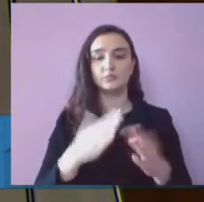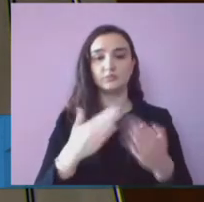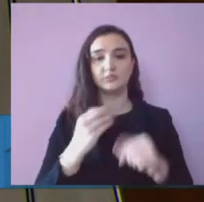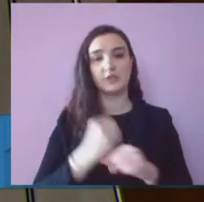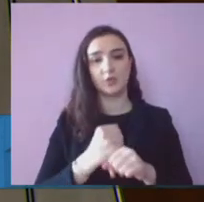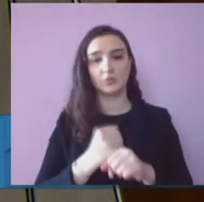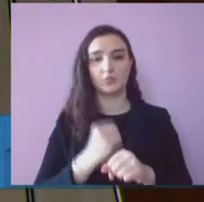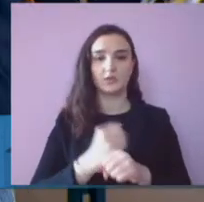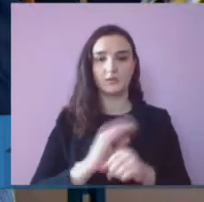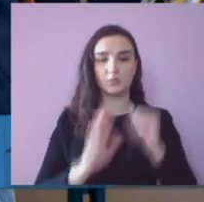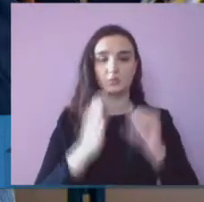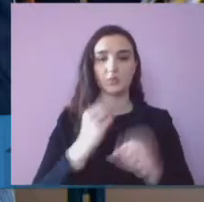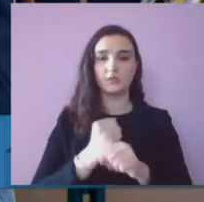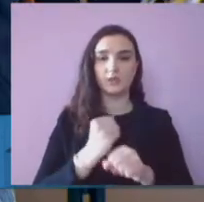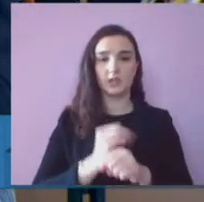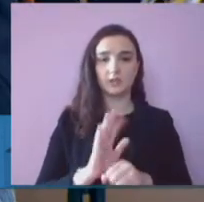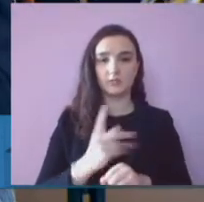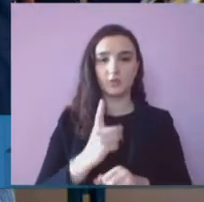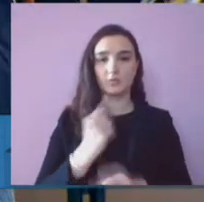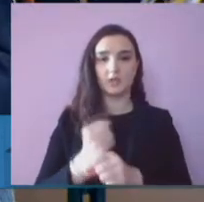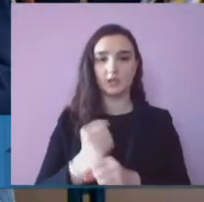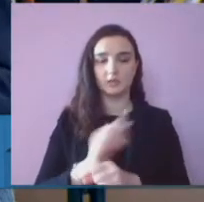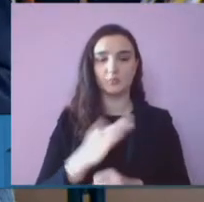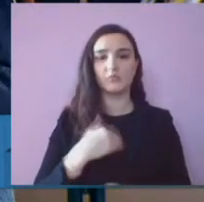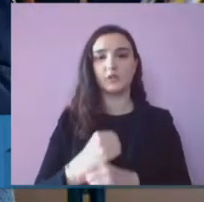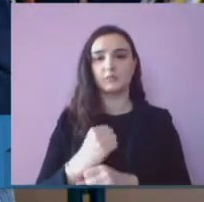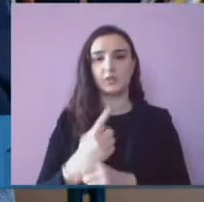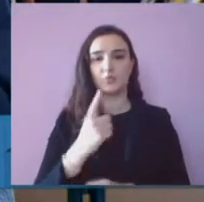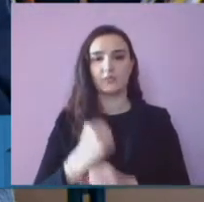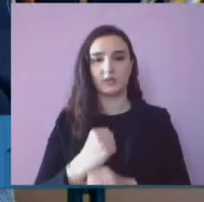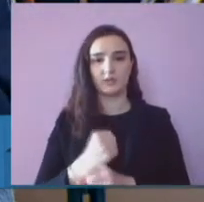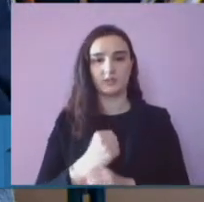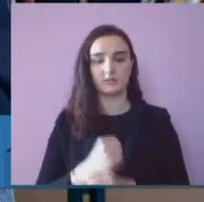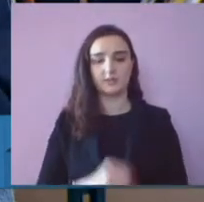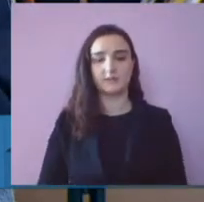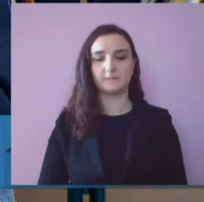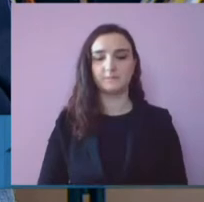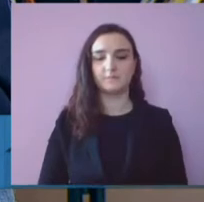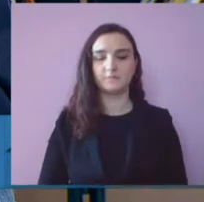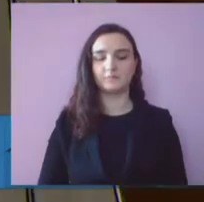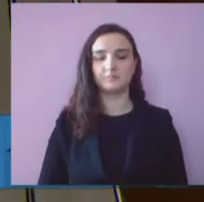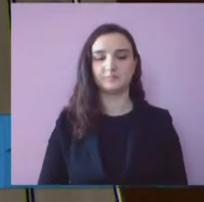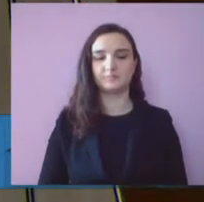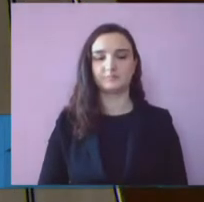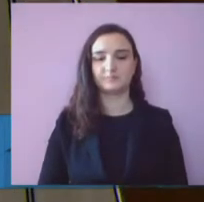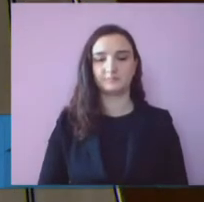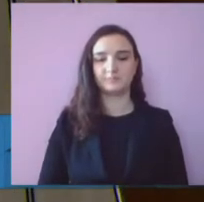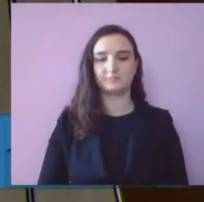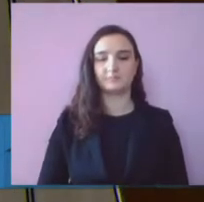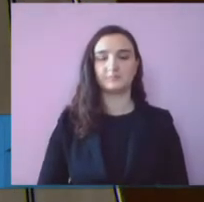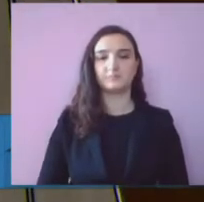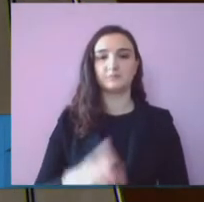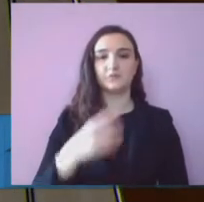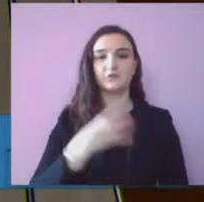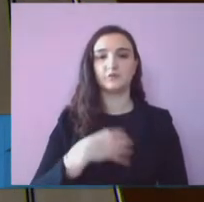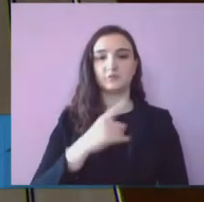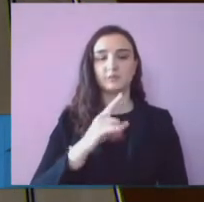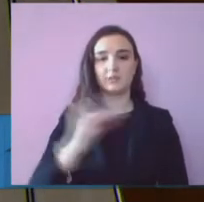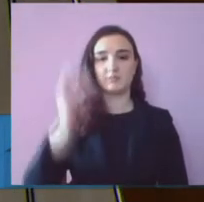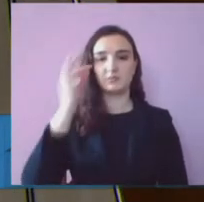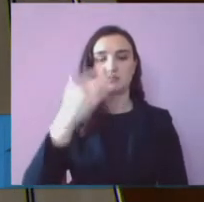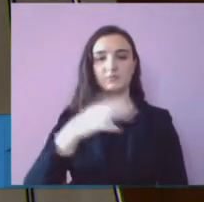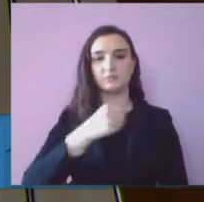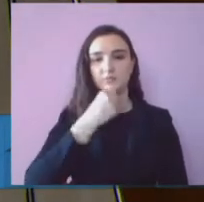ვაკეთო, თუ არ ვაკეთებ, რატო არ აკეთებ, თუ აკეთებ, რატომ აკეთებ. ბატონო ბაკურ, ძალიან მნიშვნელოვანი რამ გამახსენეთ ახლა თქვენ, უკვე